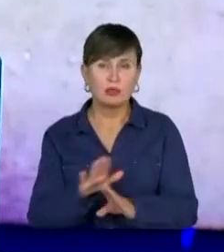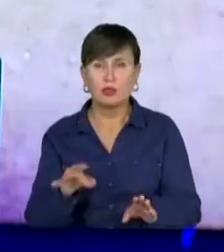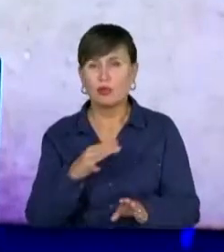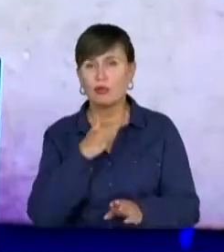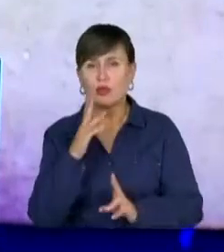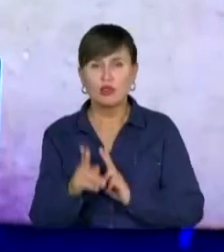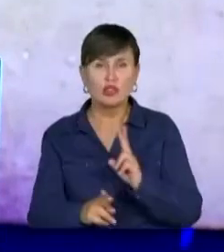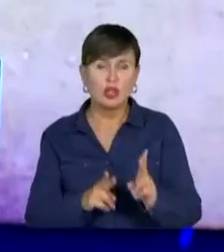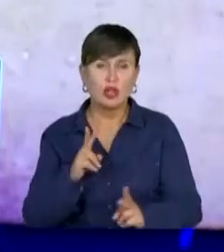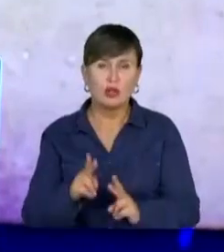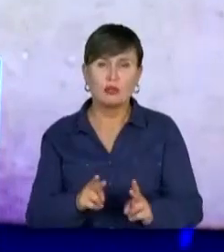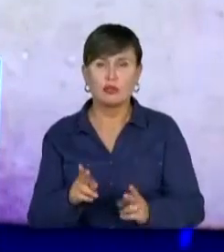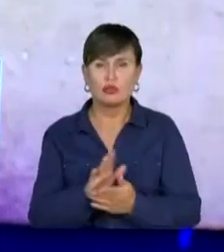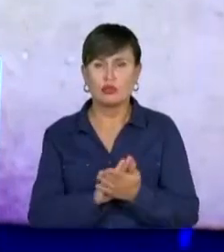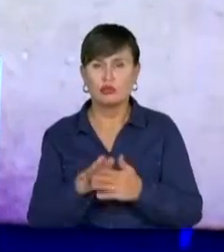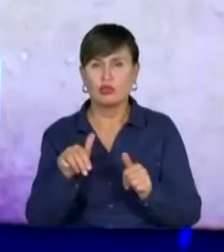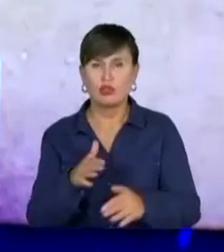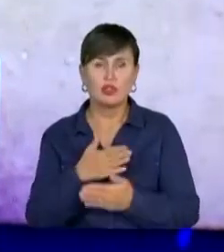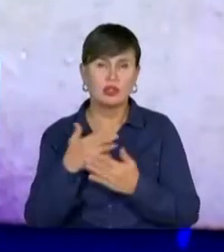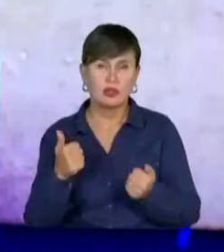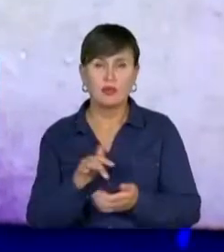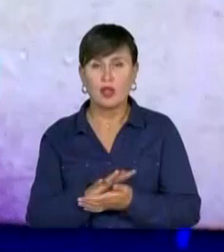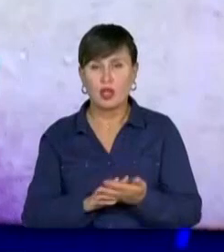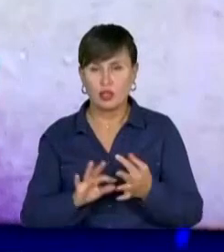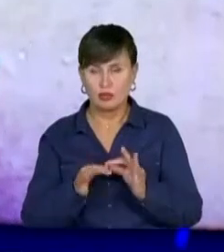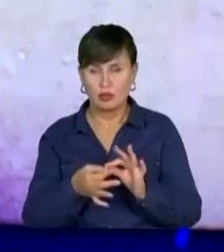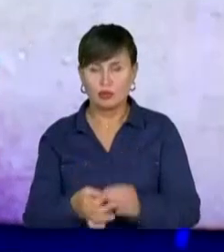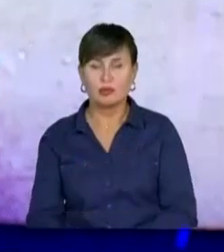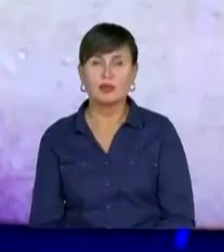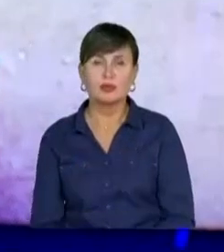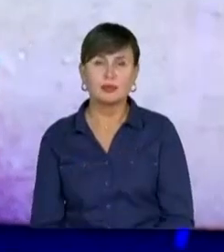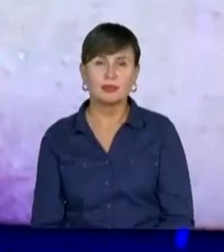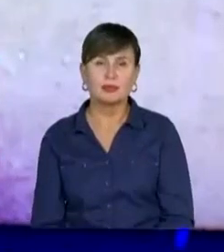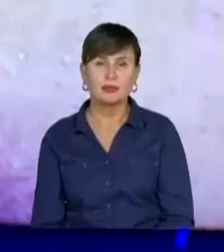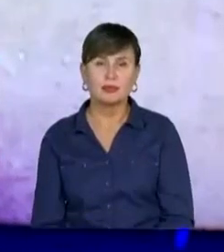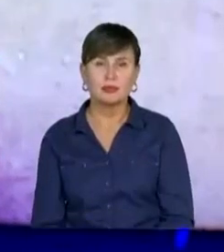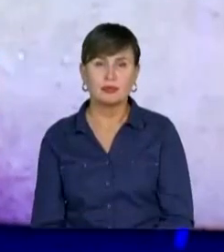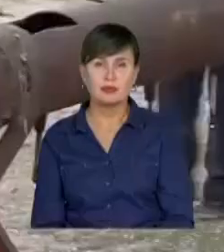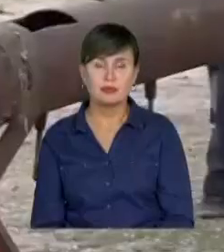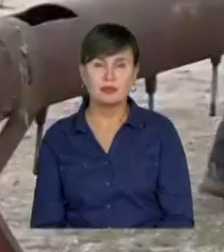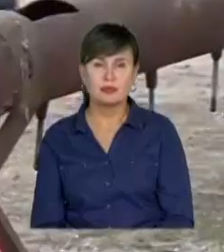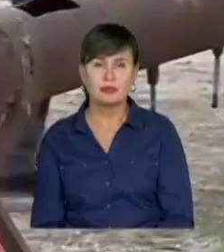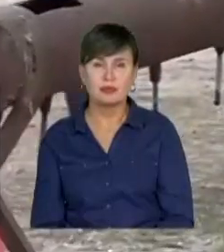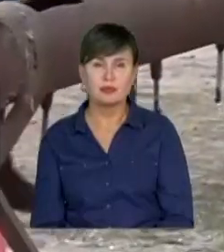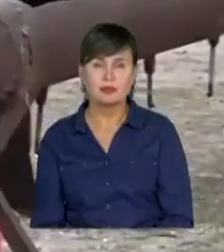многочисленные жалобы ни к чему не привели. Все подробности трагедии в репортаже Аиды Иманали.